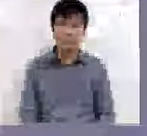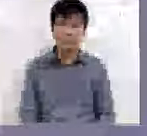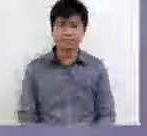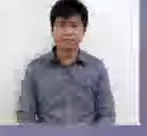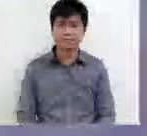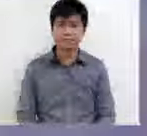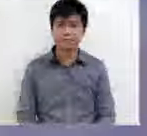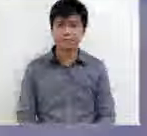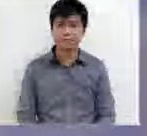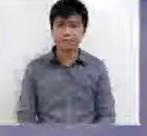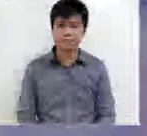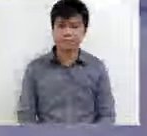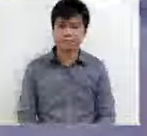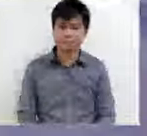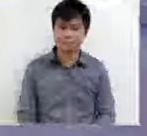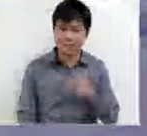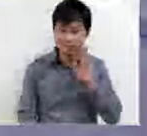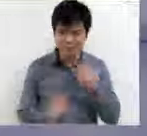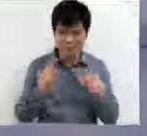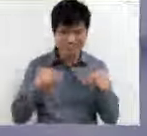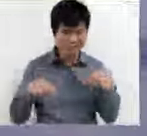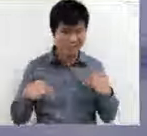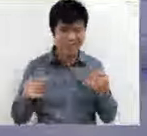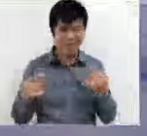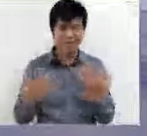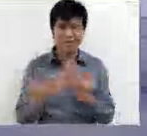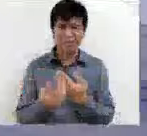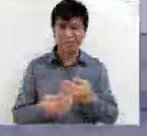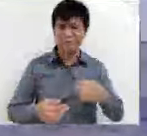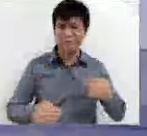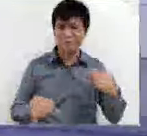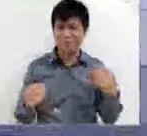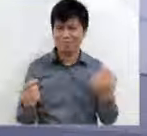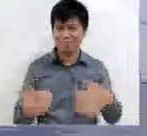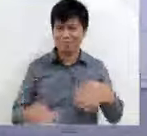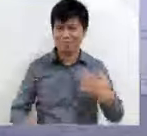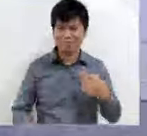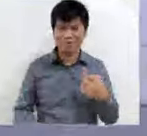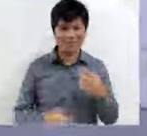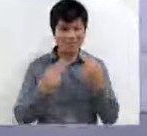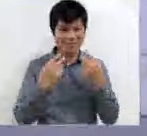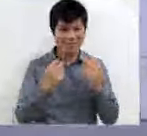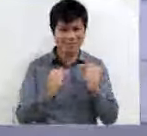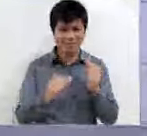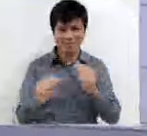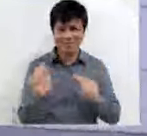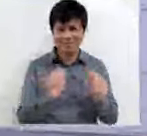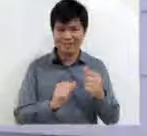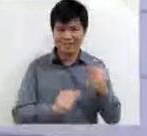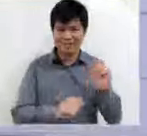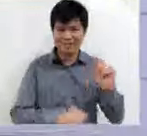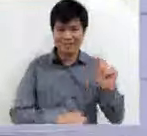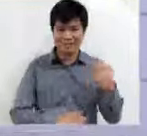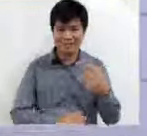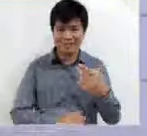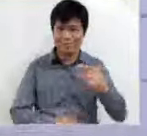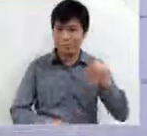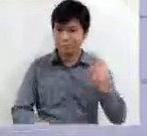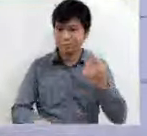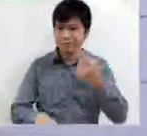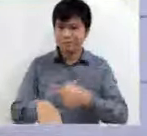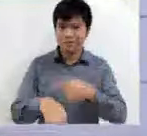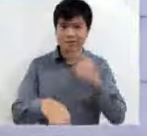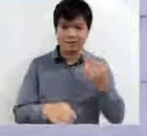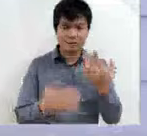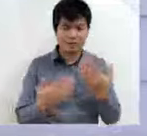Mga kapatid, eto na nga ang mga pangmalakasang showbiz balita ngayong Webes. For the first time, matapos madawit